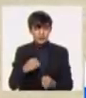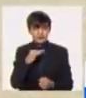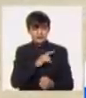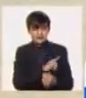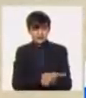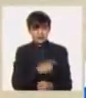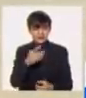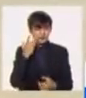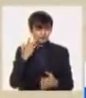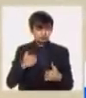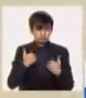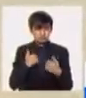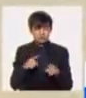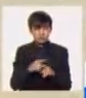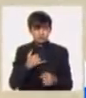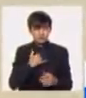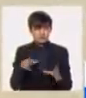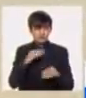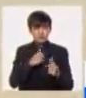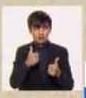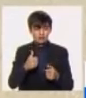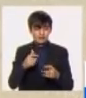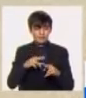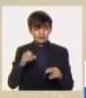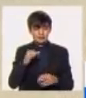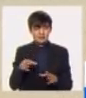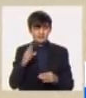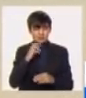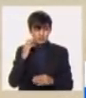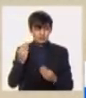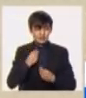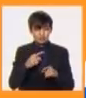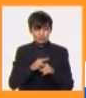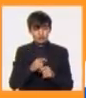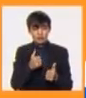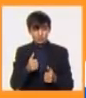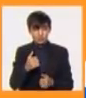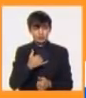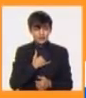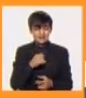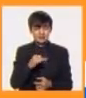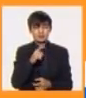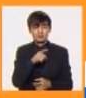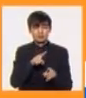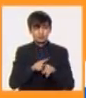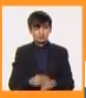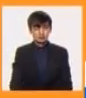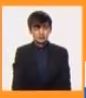все стараются, чтобы у нас все было хорошо. Дай Бог, чтобы все было хорошо и у них самих.